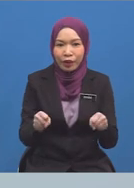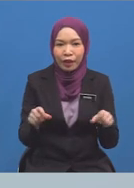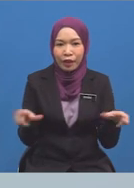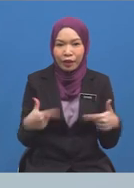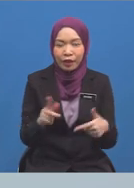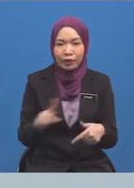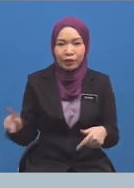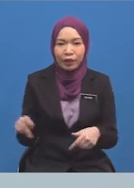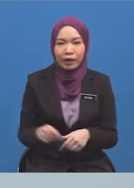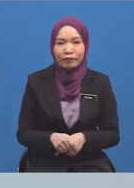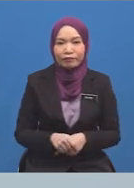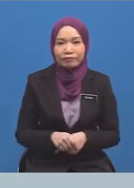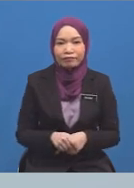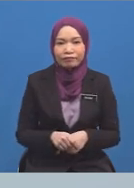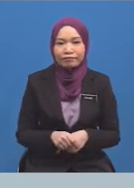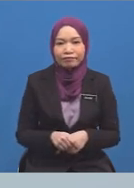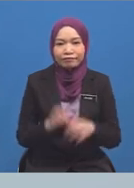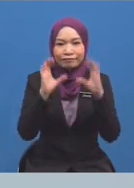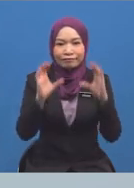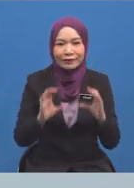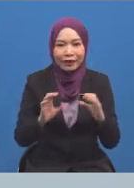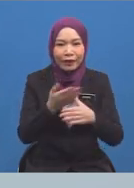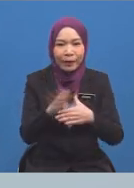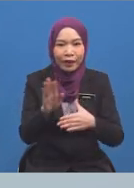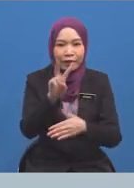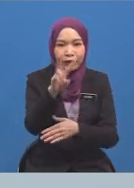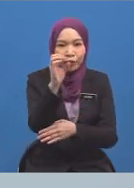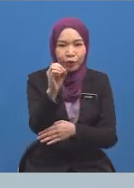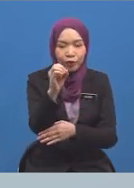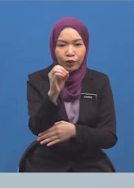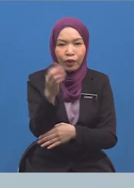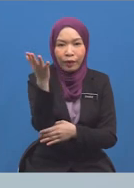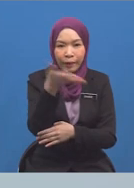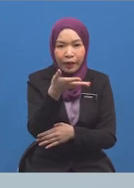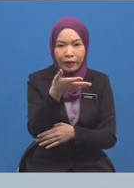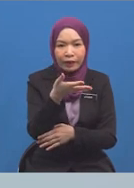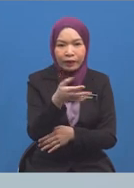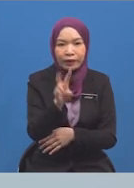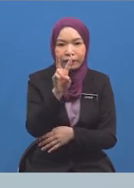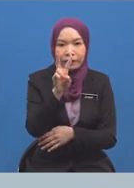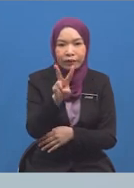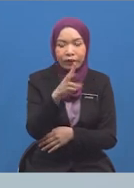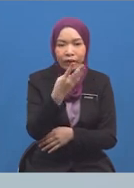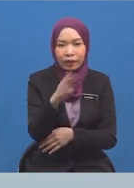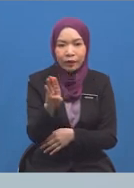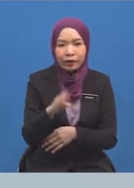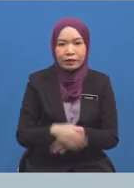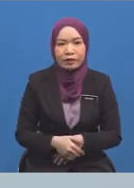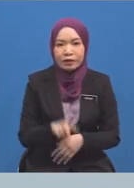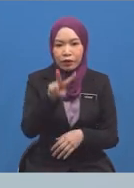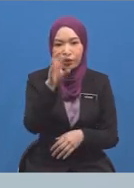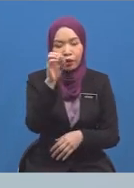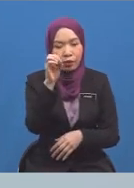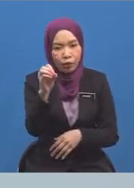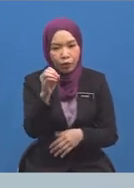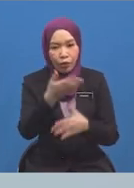proses membahagi yaitu 20 bahagia 12 apabila